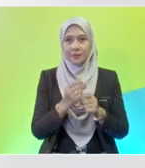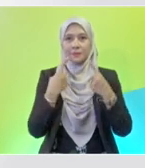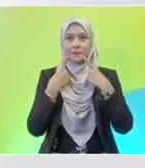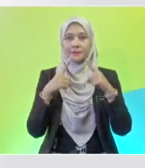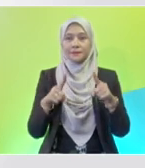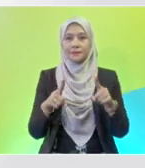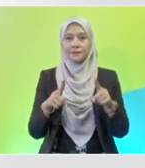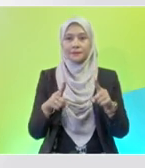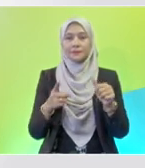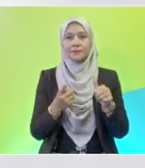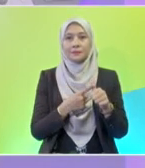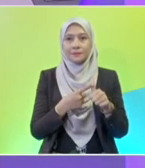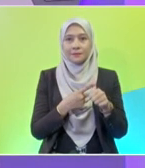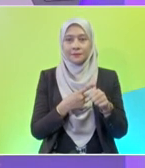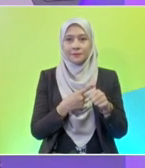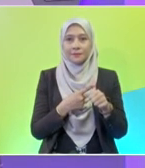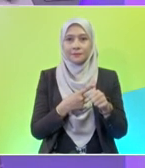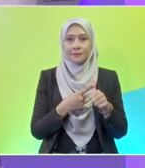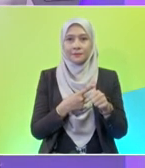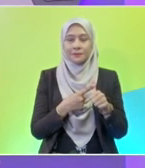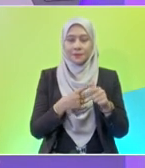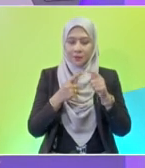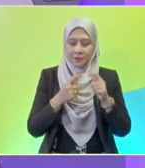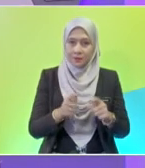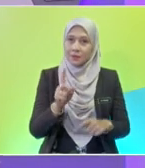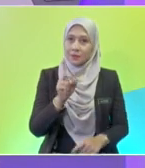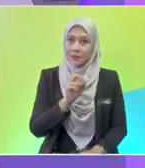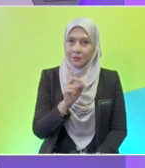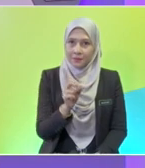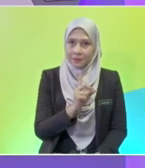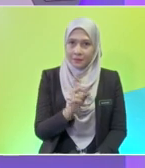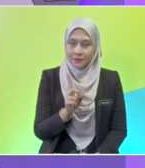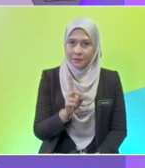pertama langkah pertama kita karena Tentukan manakah